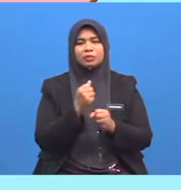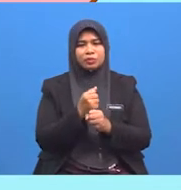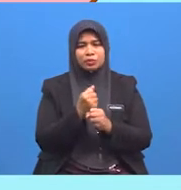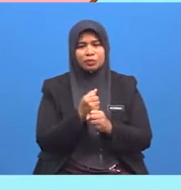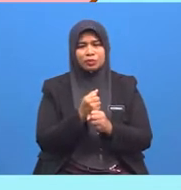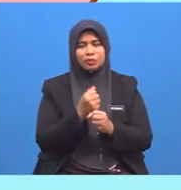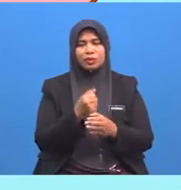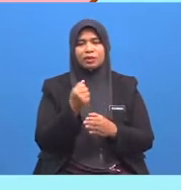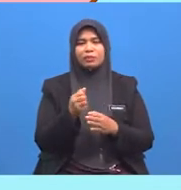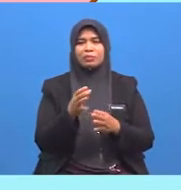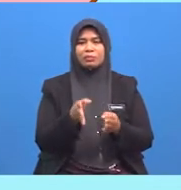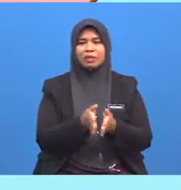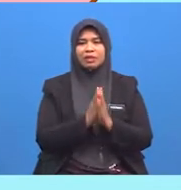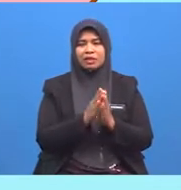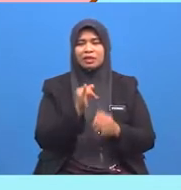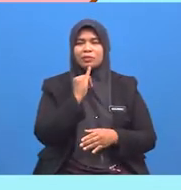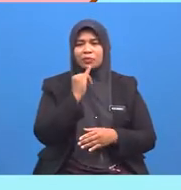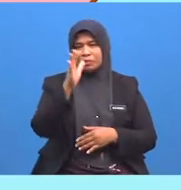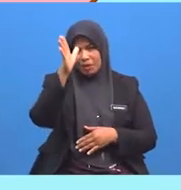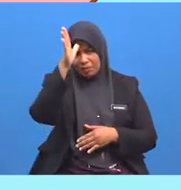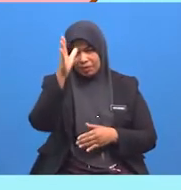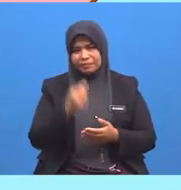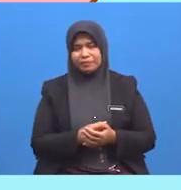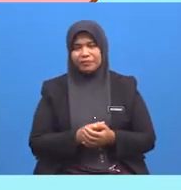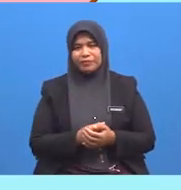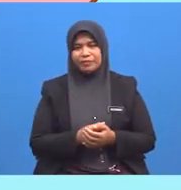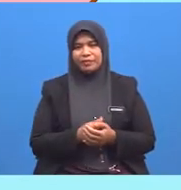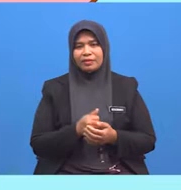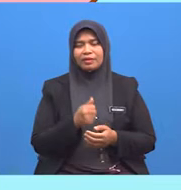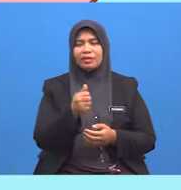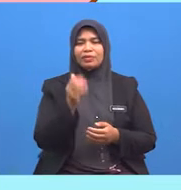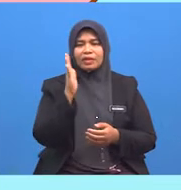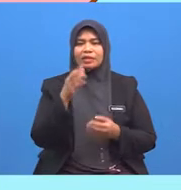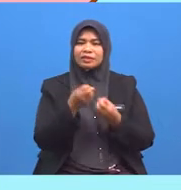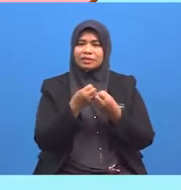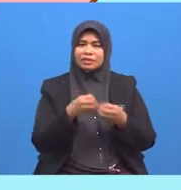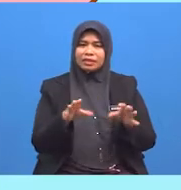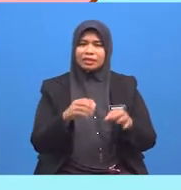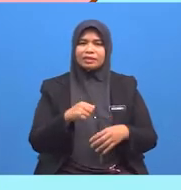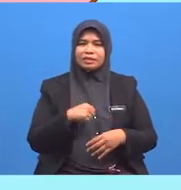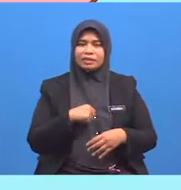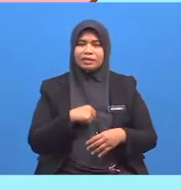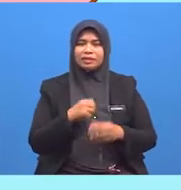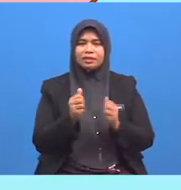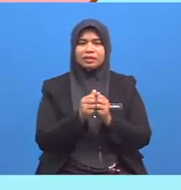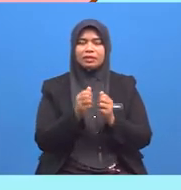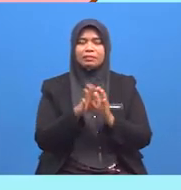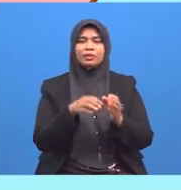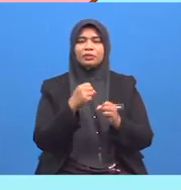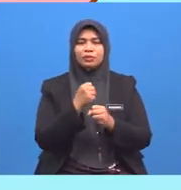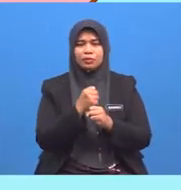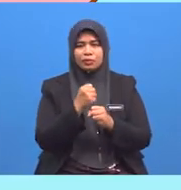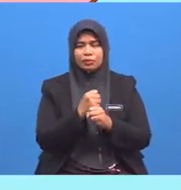selesaikan syabas kamu selesaikan sendiri Kamu memang murid yang bijak